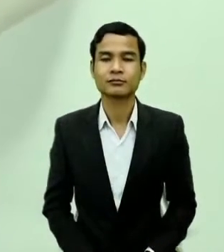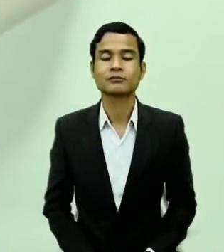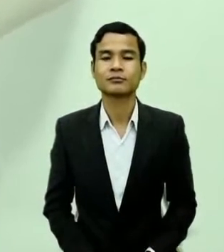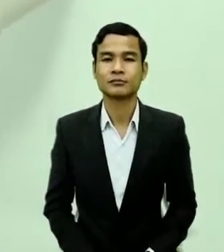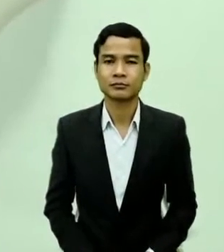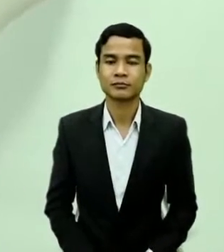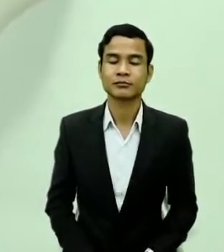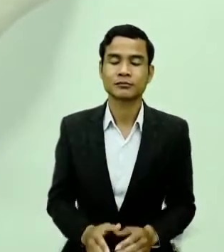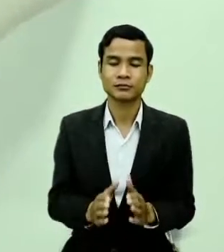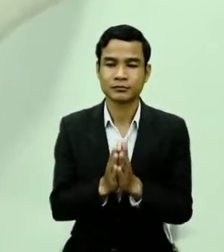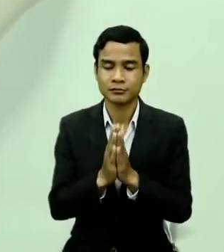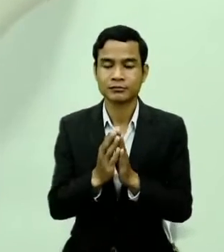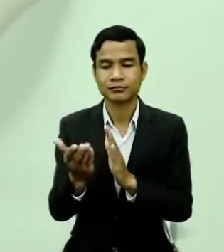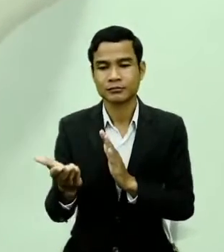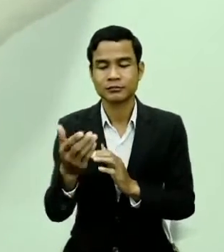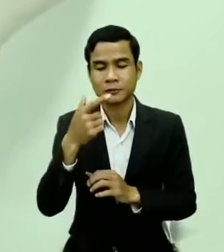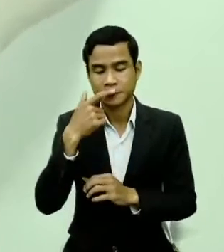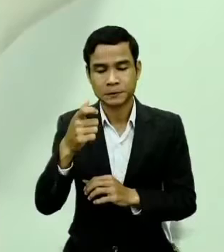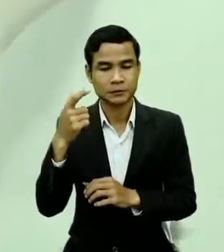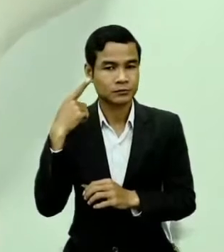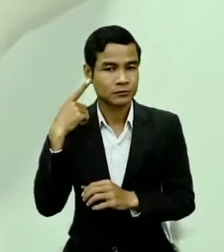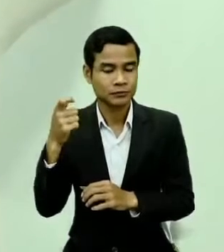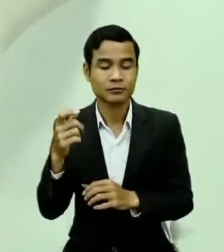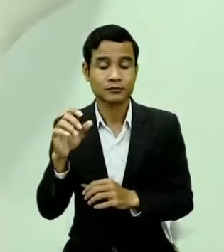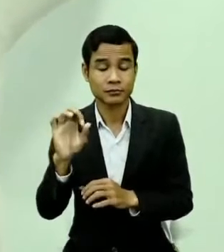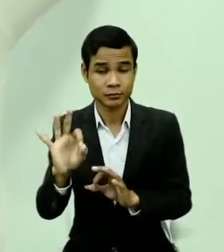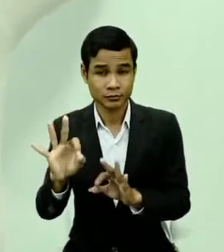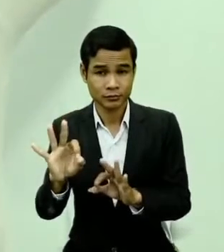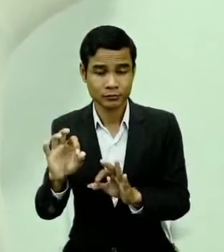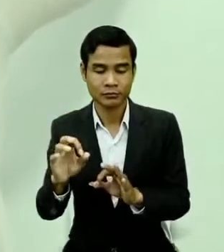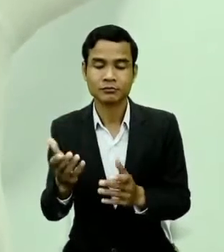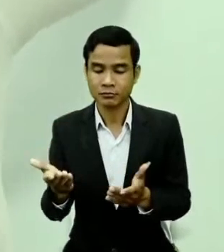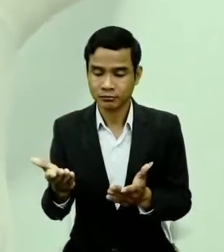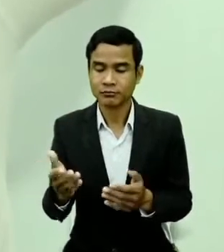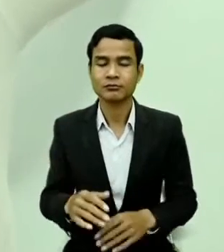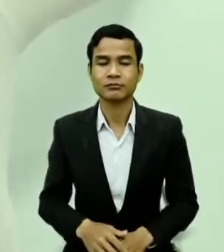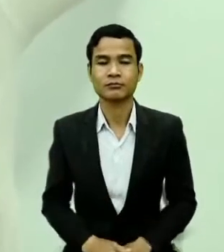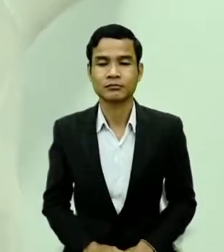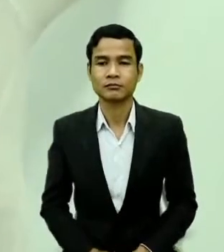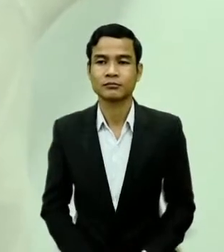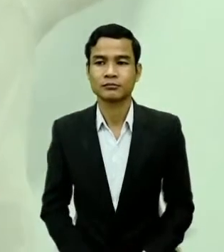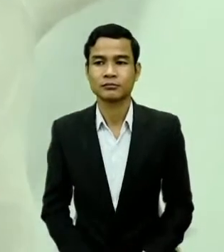chà dừng xong pa mạ tới quạt phồm tế